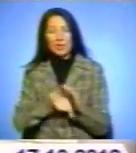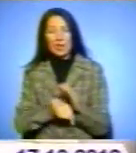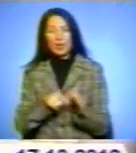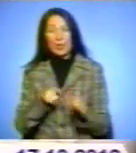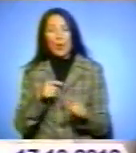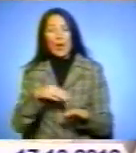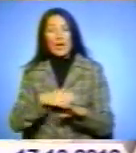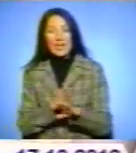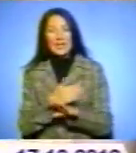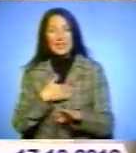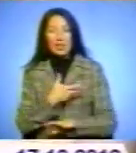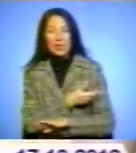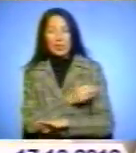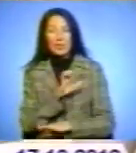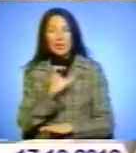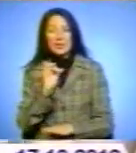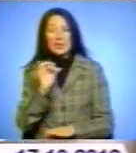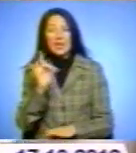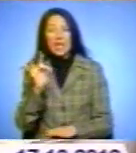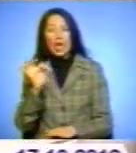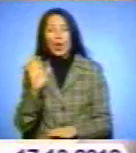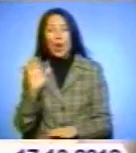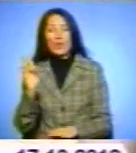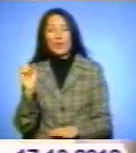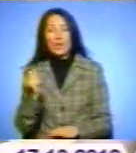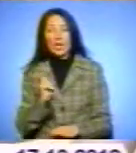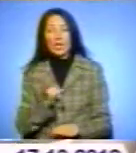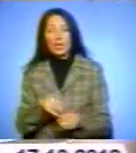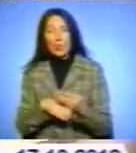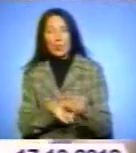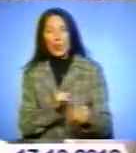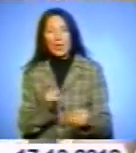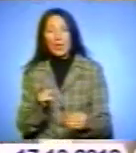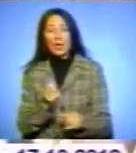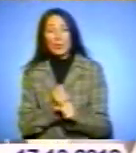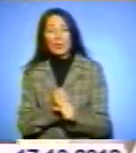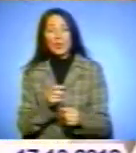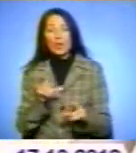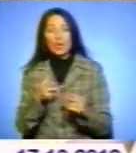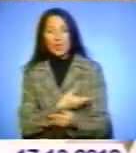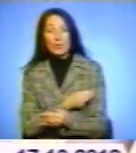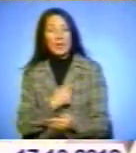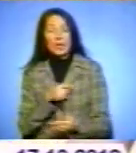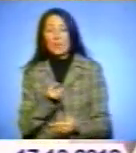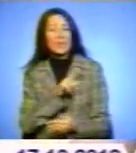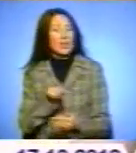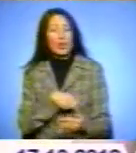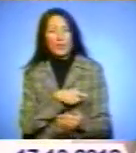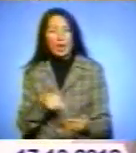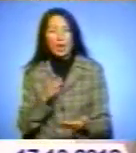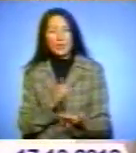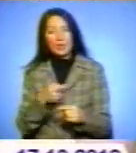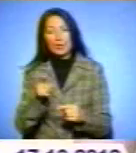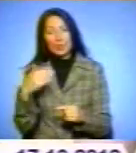нашої вакцини і сироватки, за допомогою яких роблять щеплення, я їм не довіряю. А з іншої сторони є такі